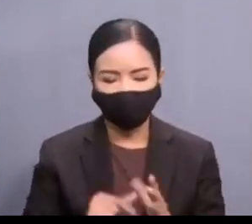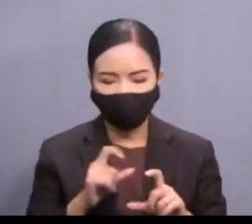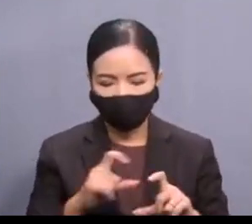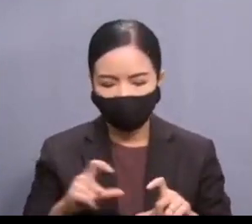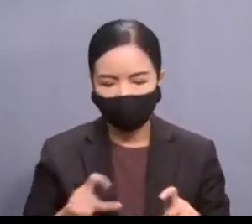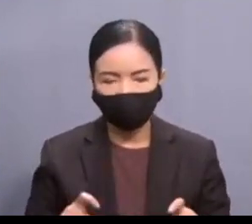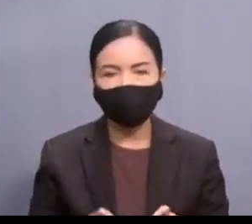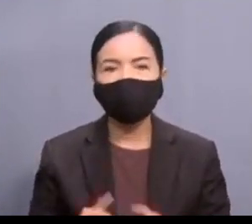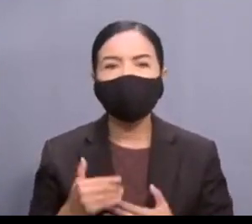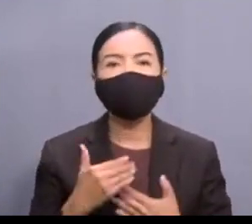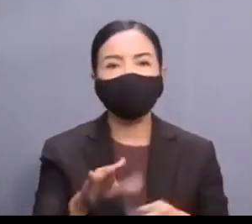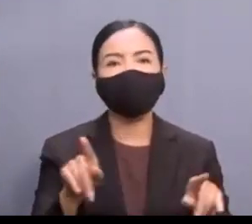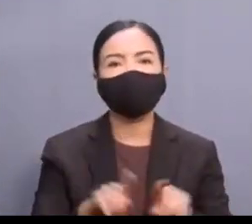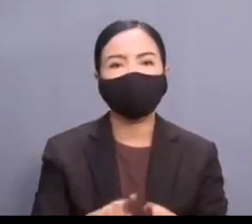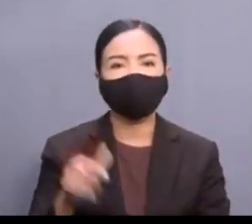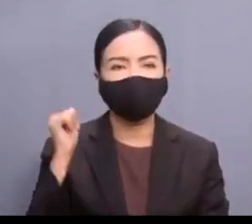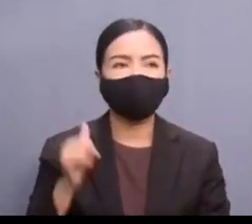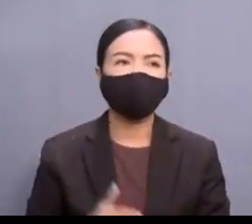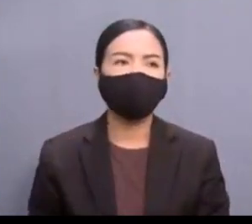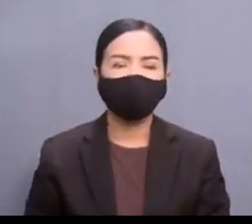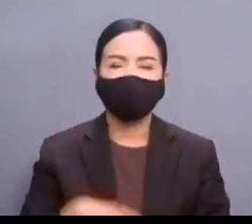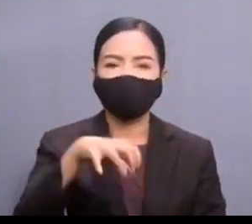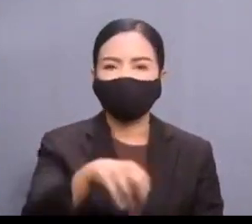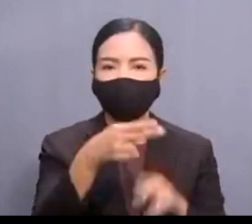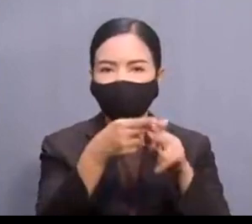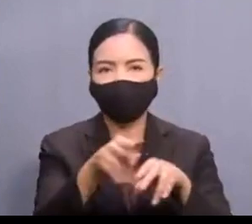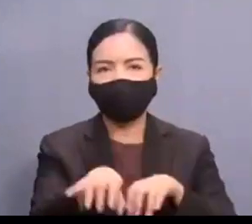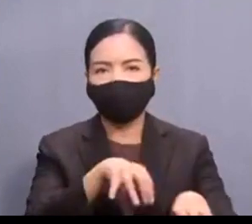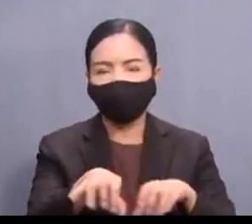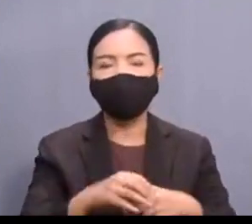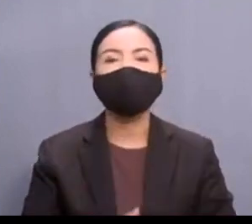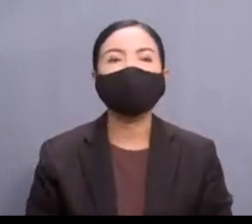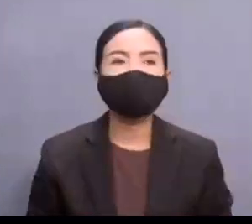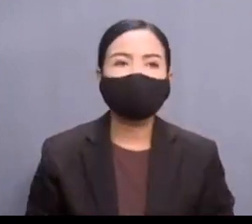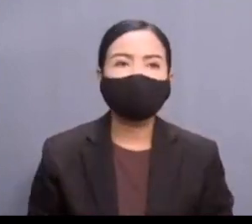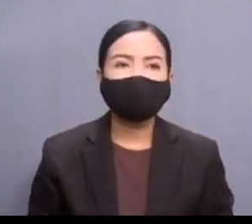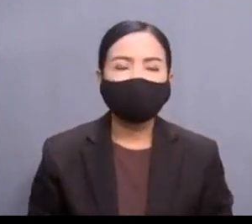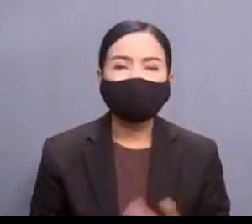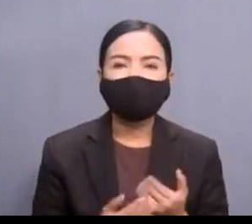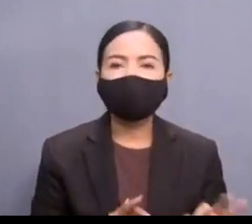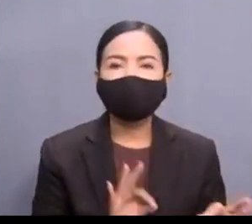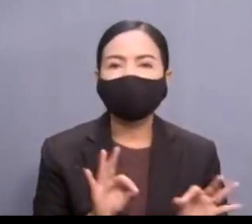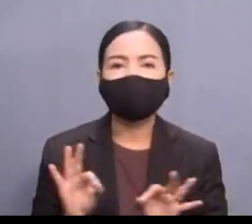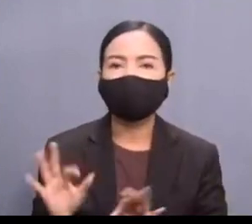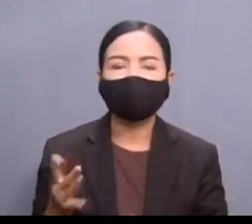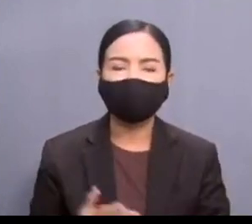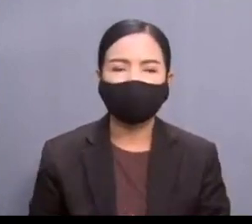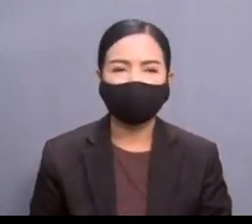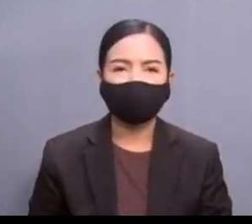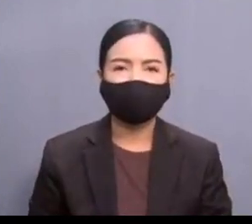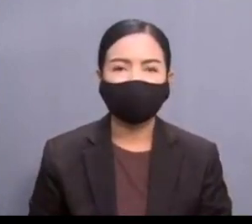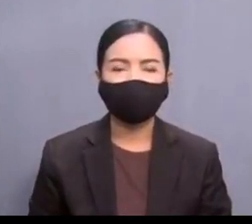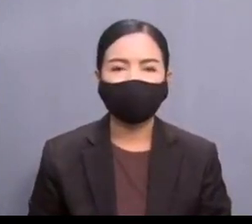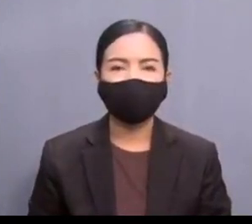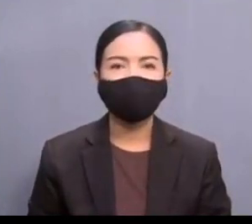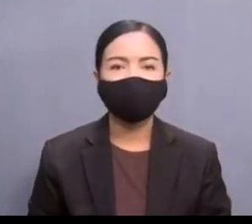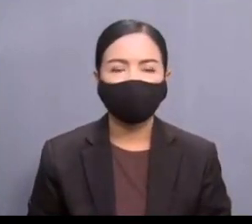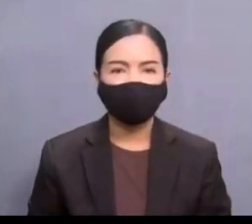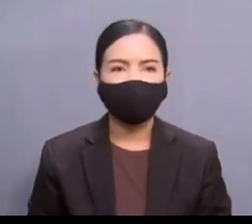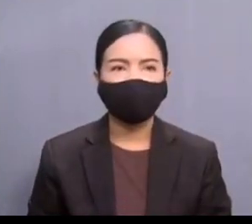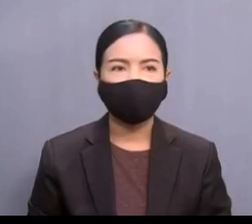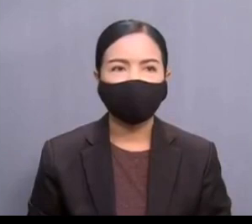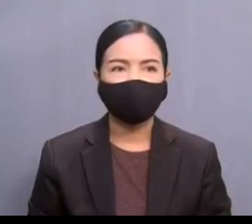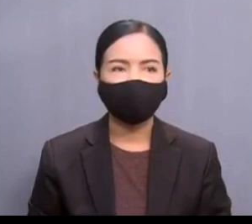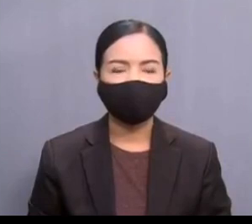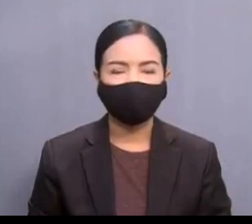ปัญหาเลยส่งตามเดิมนะคะและเห็นว่าล่าสุดเนี่ยก็ไม่ไม่เลื่อนแล้วนี่เพราะว่ากับพลเอกประวิทย์สั่งการเลยนะคะบอกว่าให้